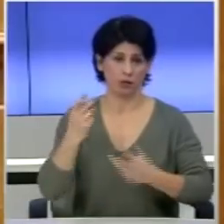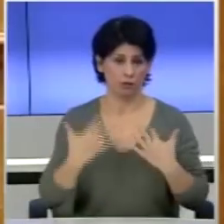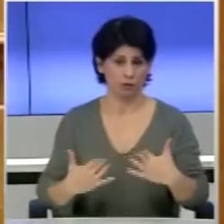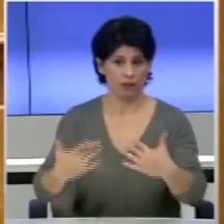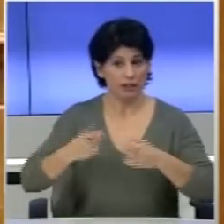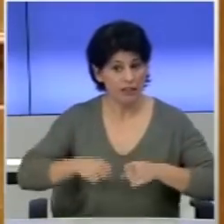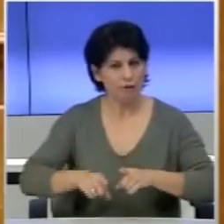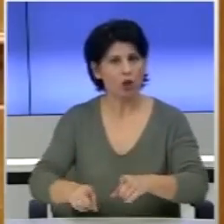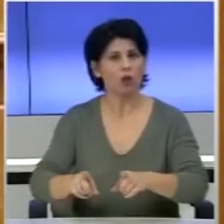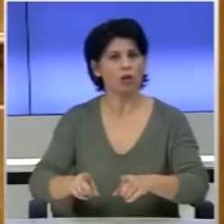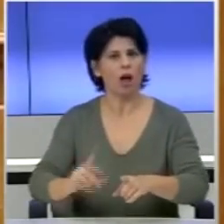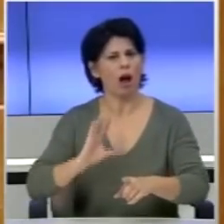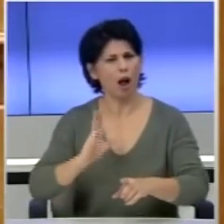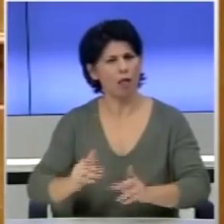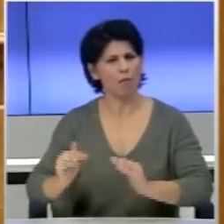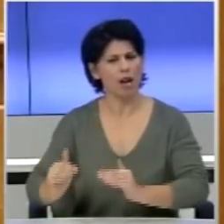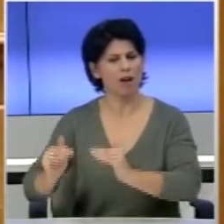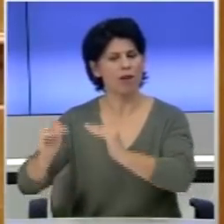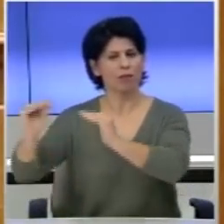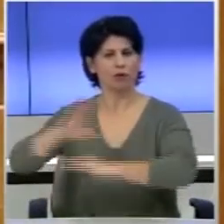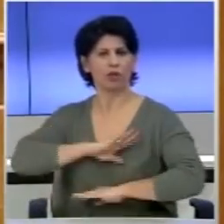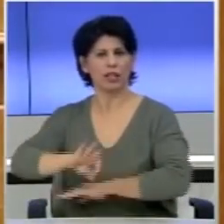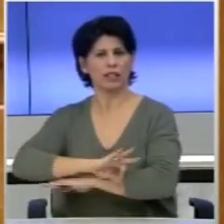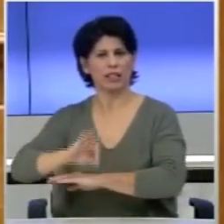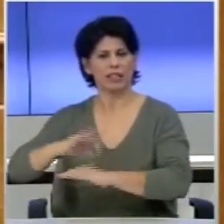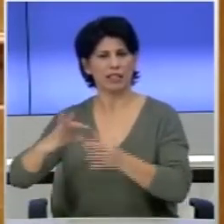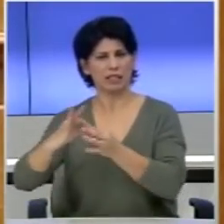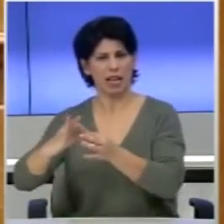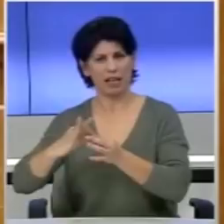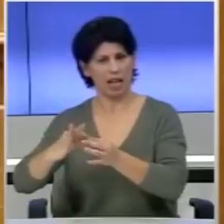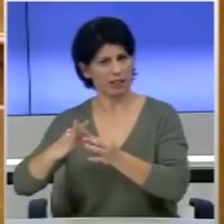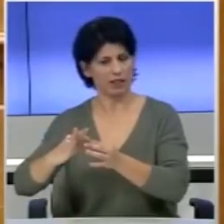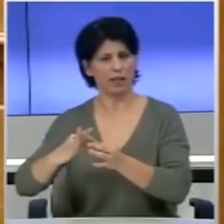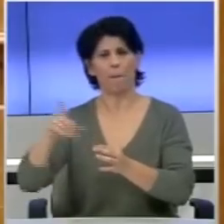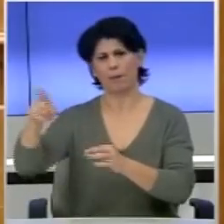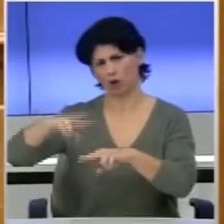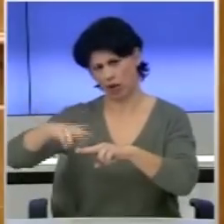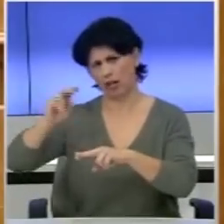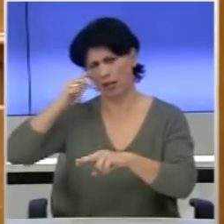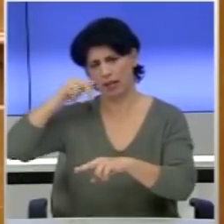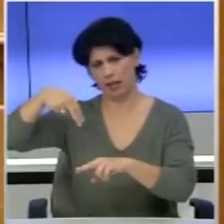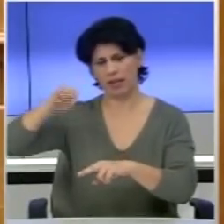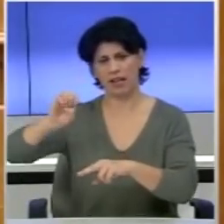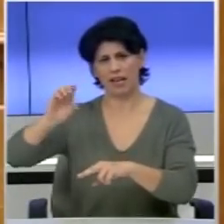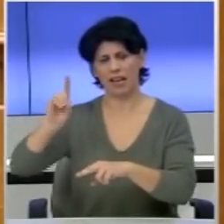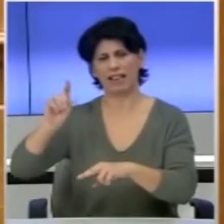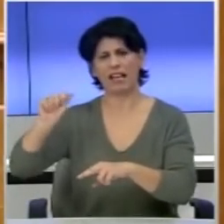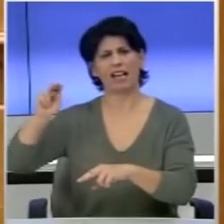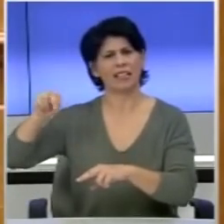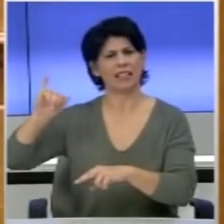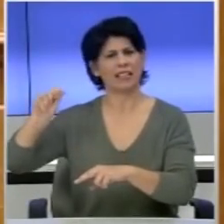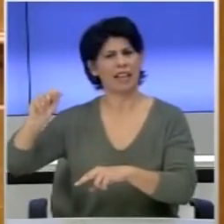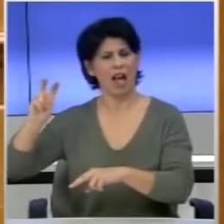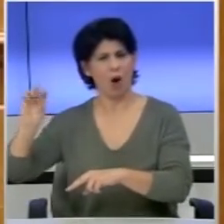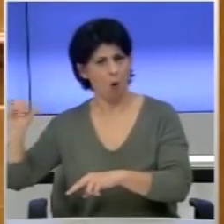στιγμή που συνεχώς αναβαθμίζουν τη στρατηγική τους συνεργασία με τον Νετανιάχου, τους δολοφόνους του Παλαιστινιακού